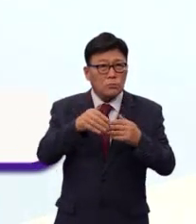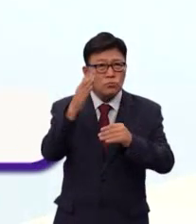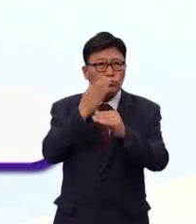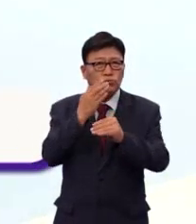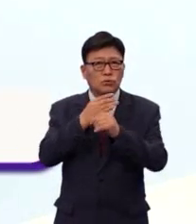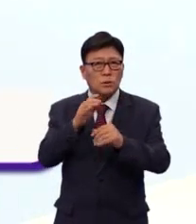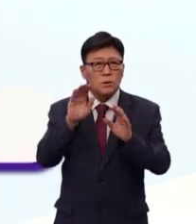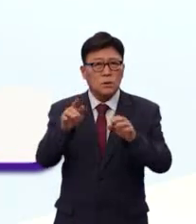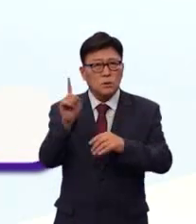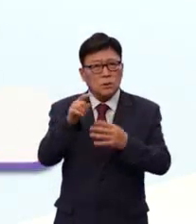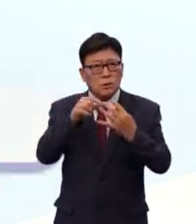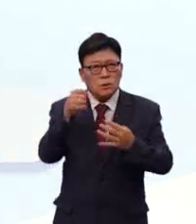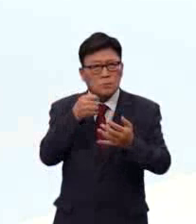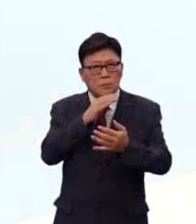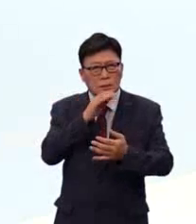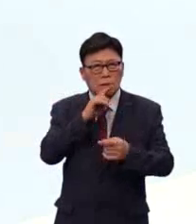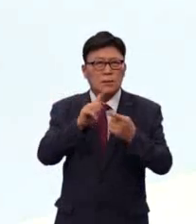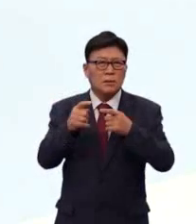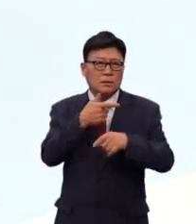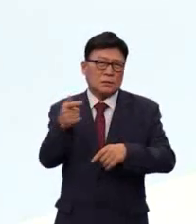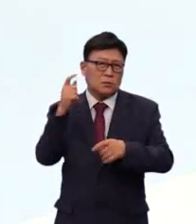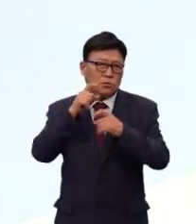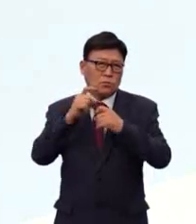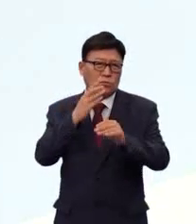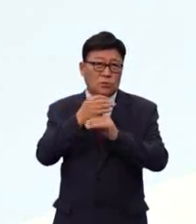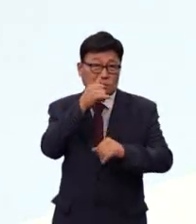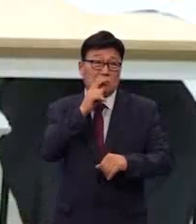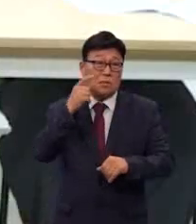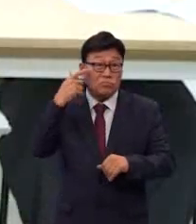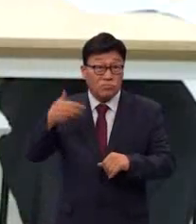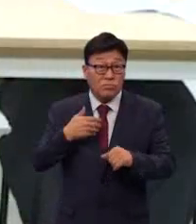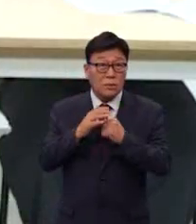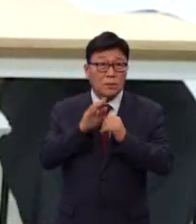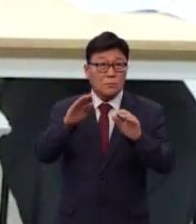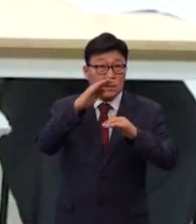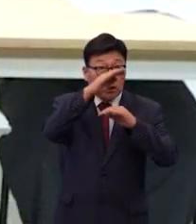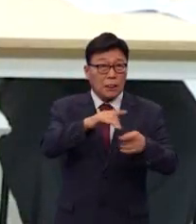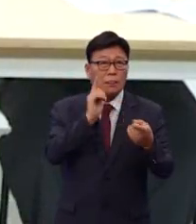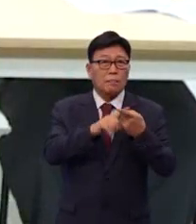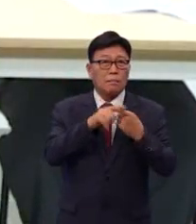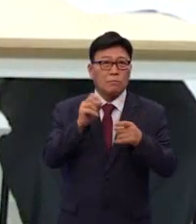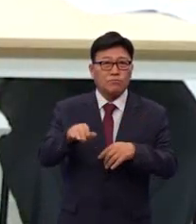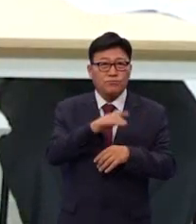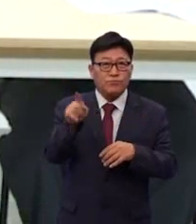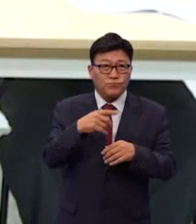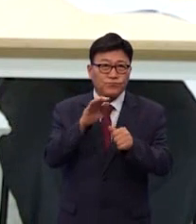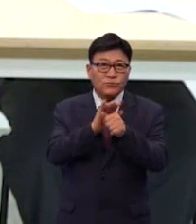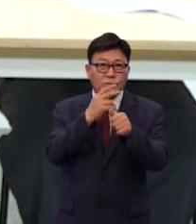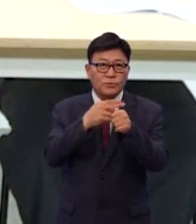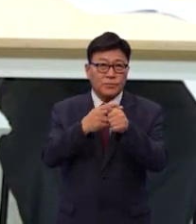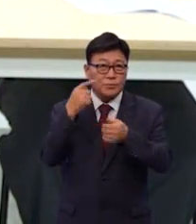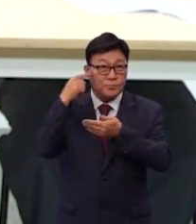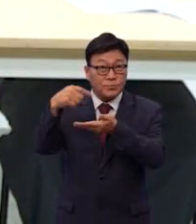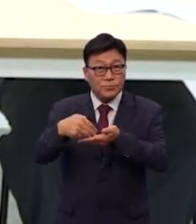하는 게 맞는지 너무나 고민이 되네요 라고 보내주셨습니다. 자, 이번 사연에 대해서도 또 우리 멘토님들의 의견